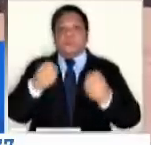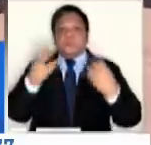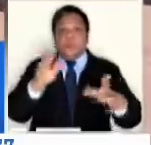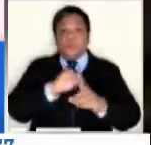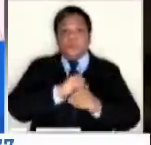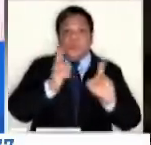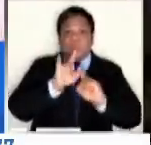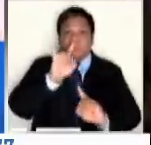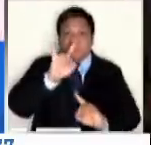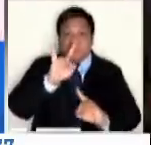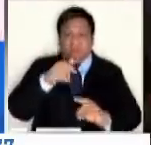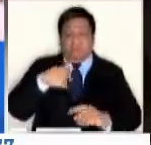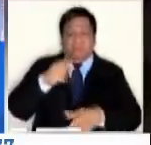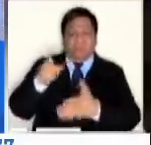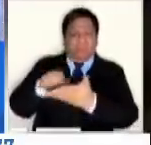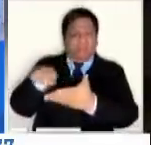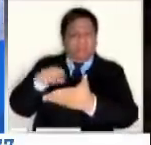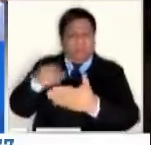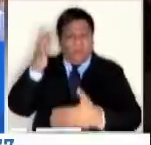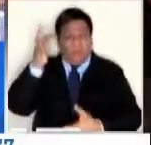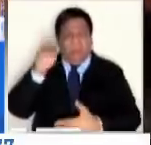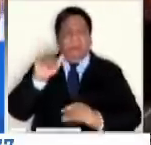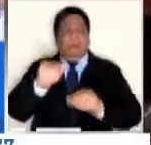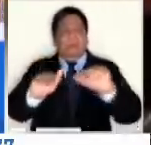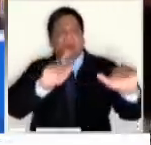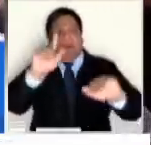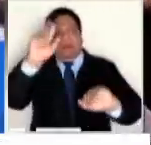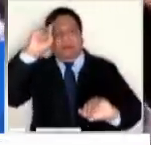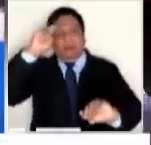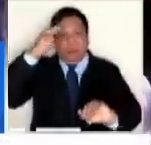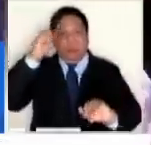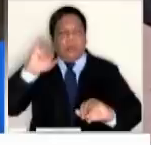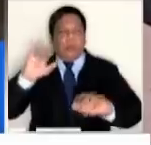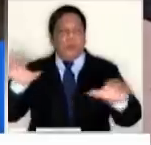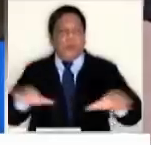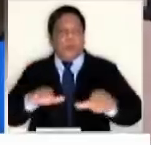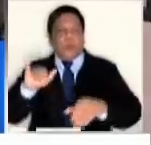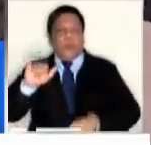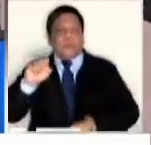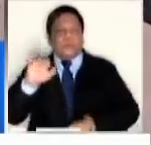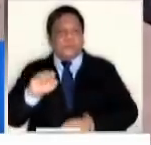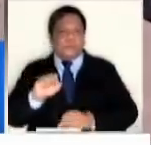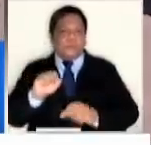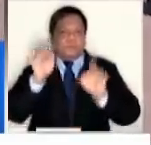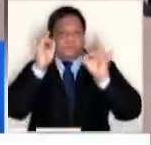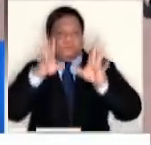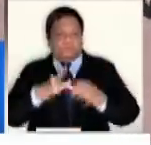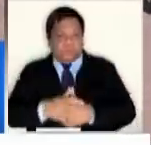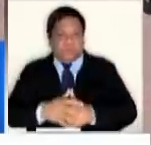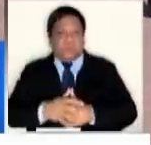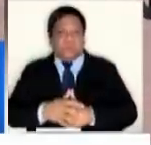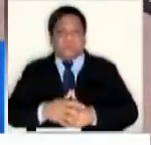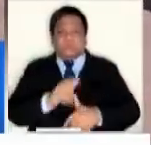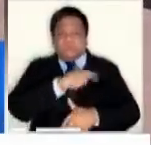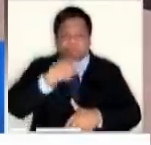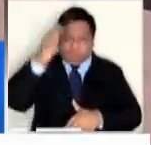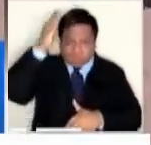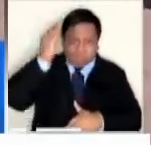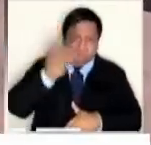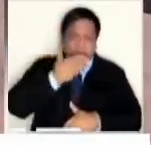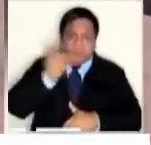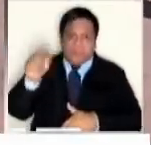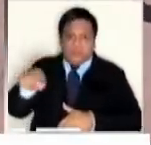palabas dahil ipinapaalala lang daw nito ang karahasang dala ng ISIS. May mga nananawagan na kanselahin na ang